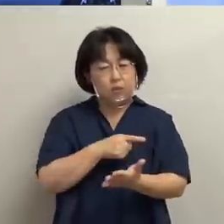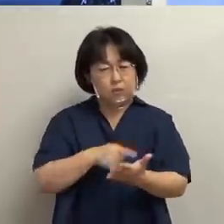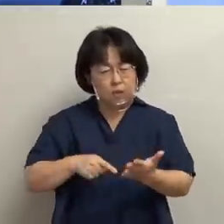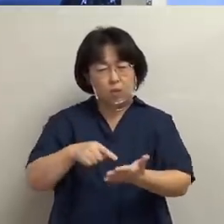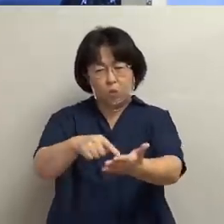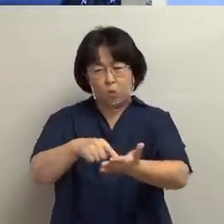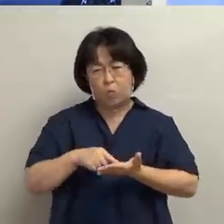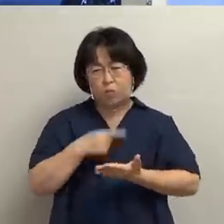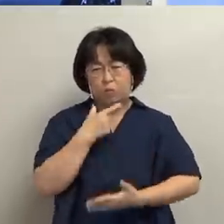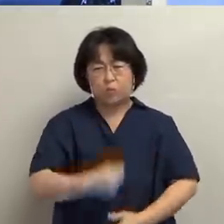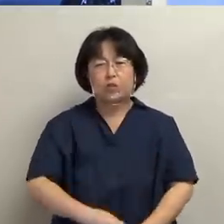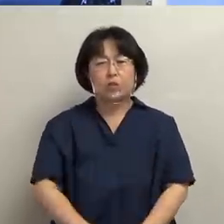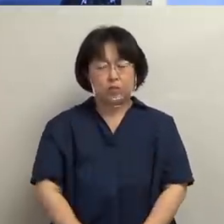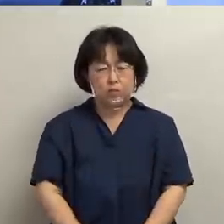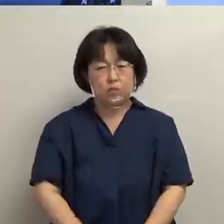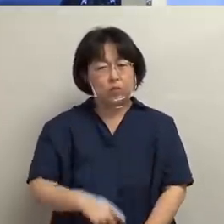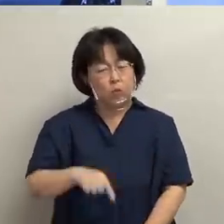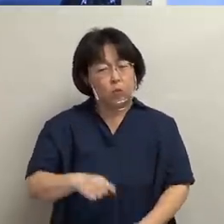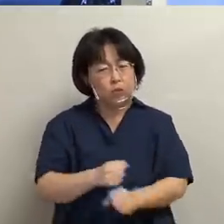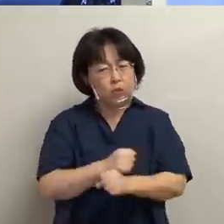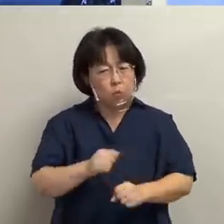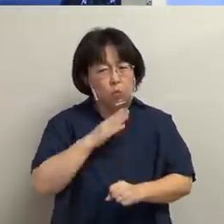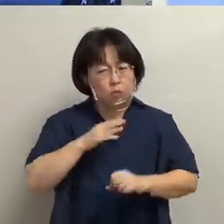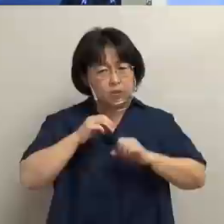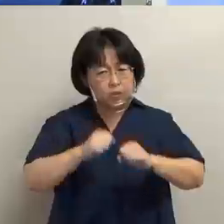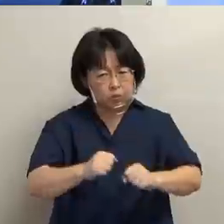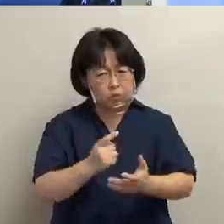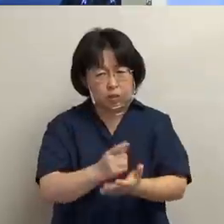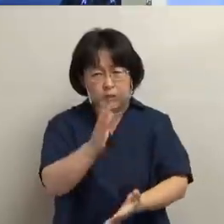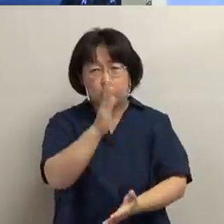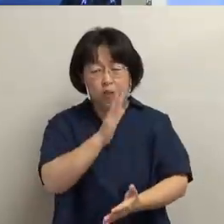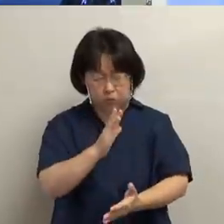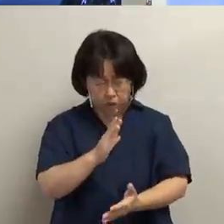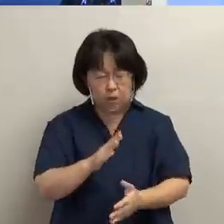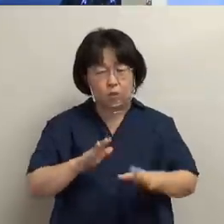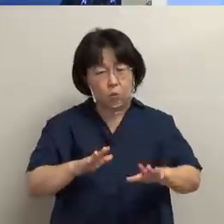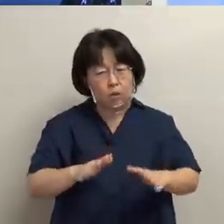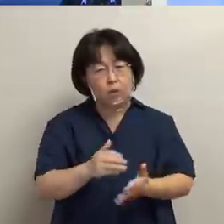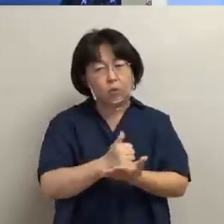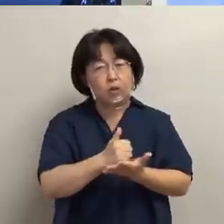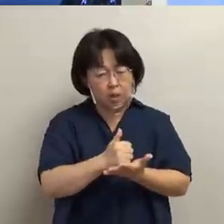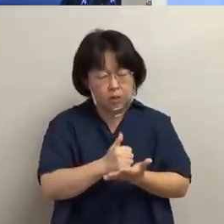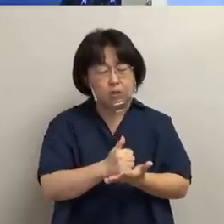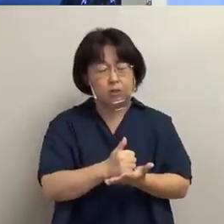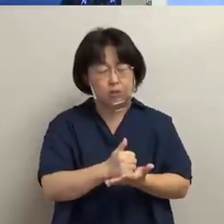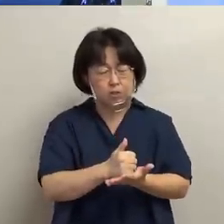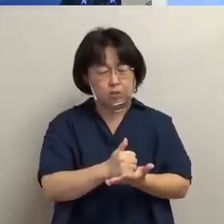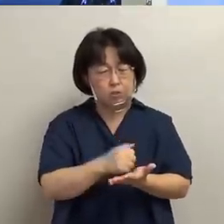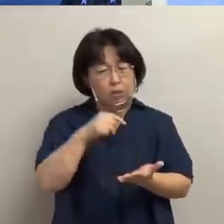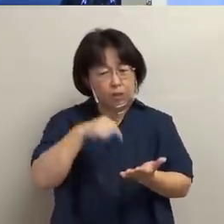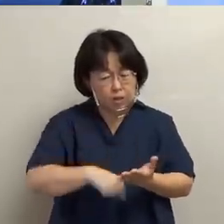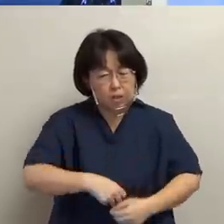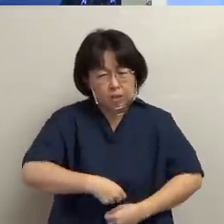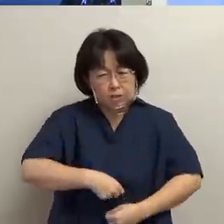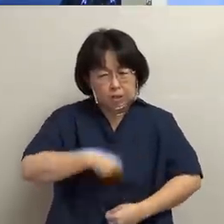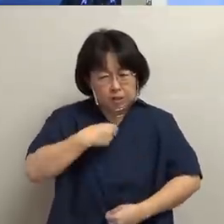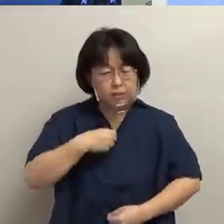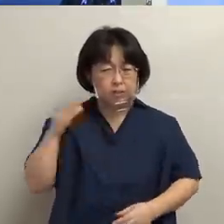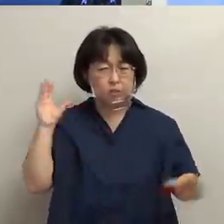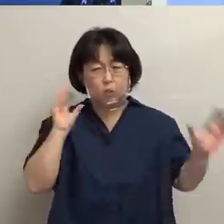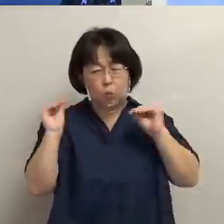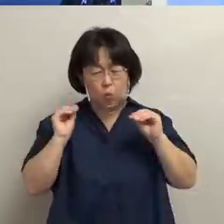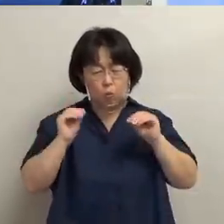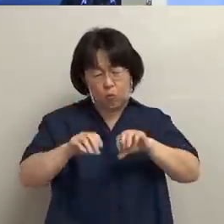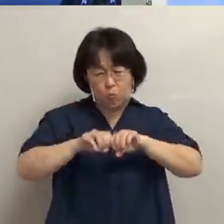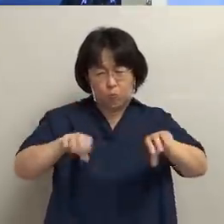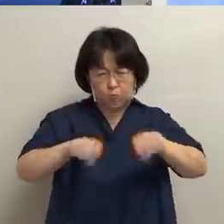のこういう授業を実施するだけではなくてこうした機会を通じて正しい知識その状況を情報もですねしっかり提供